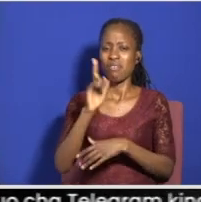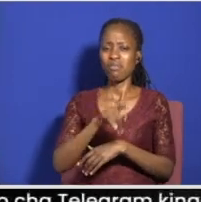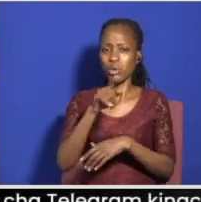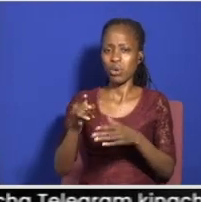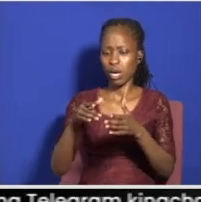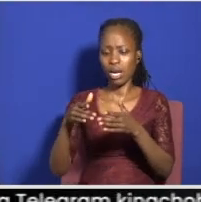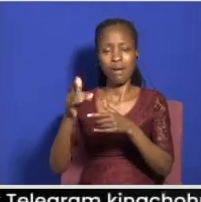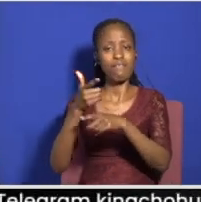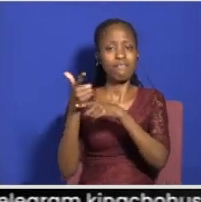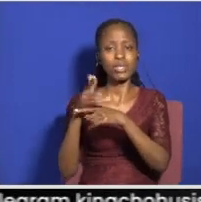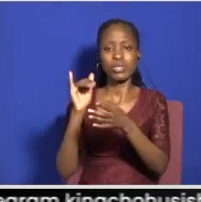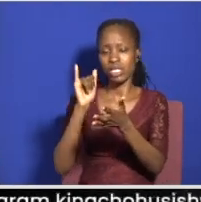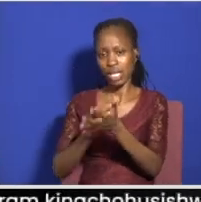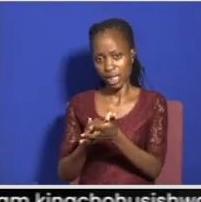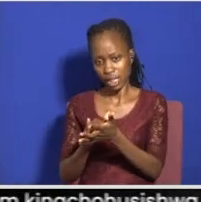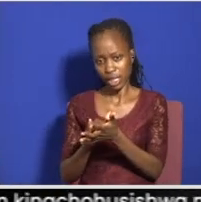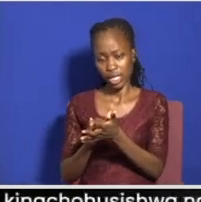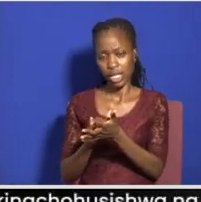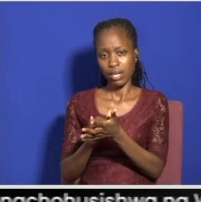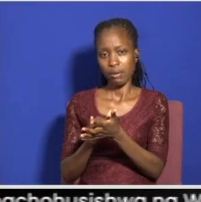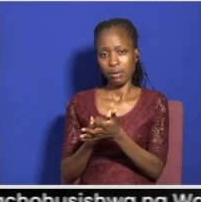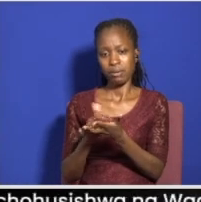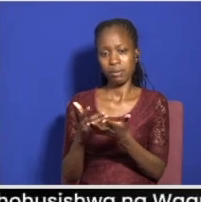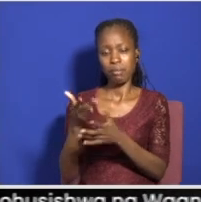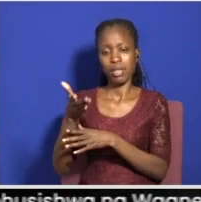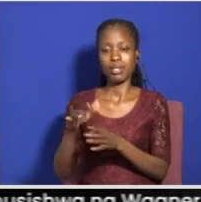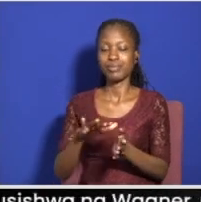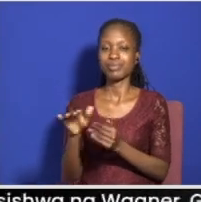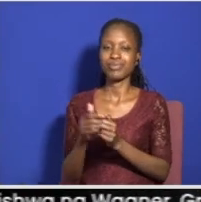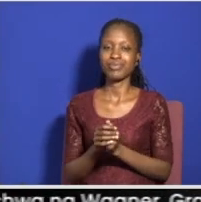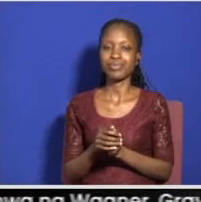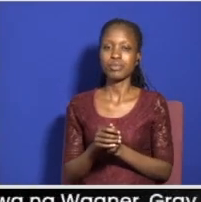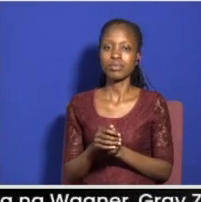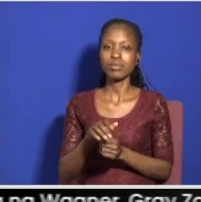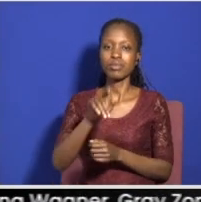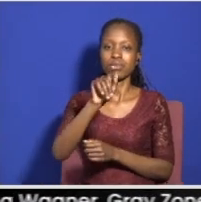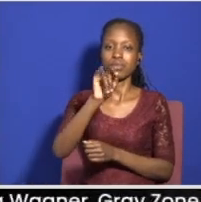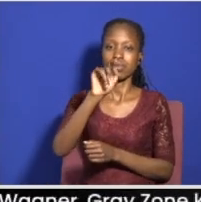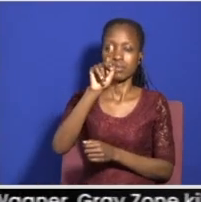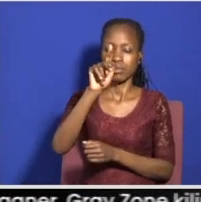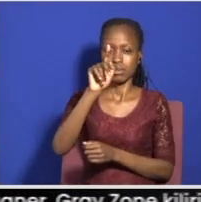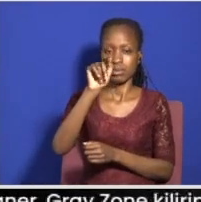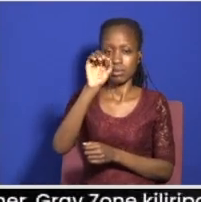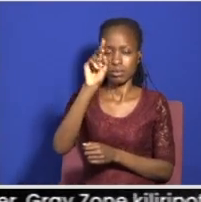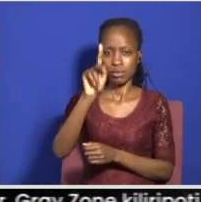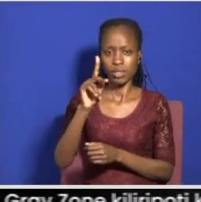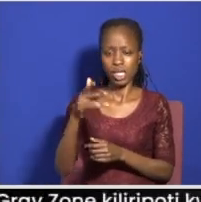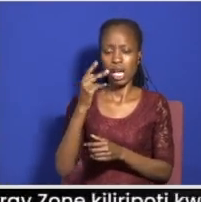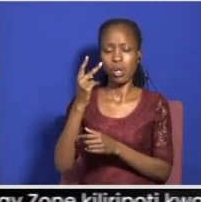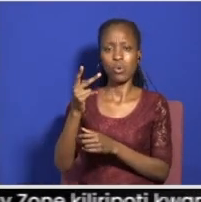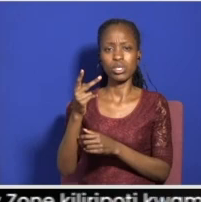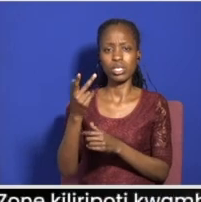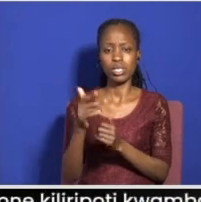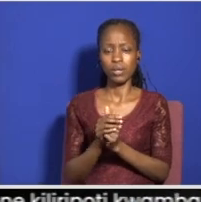hisia za watu, pia mambo mengine kadhalika. The contents in TikTok huwa mimi nazifuata not for